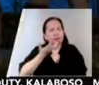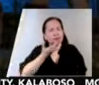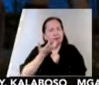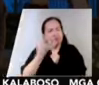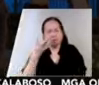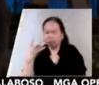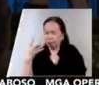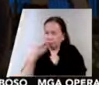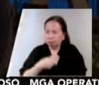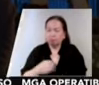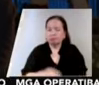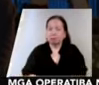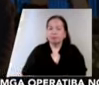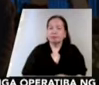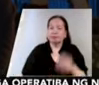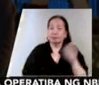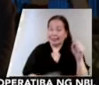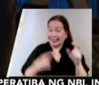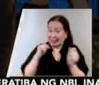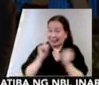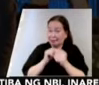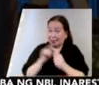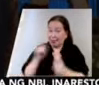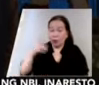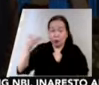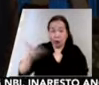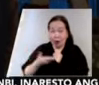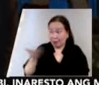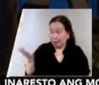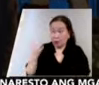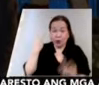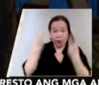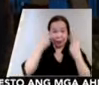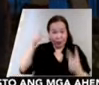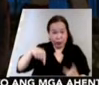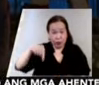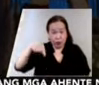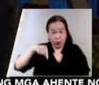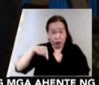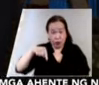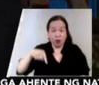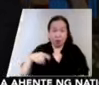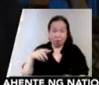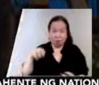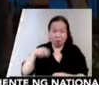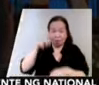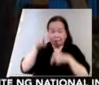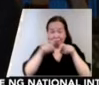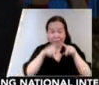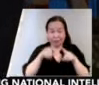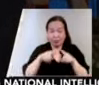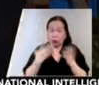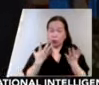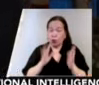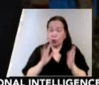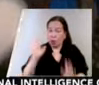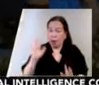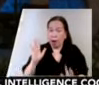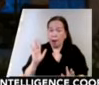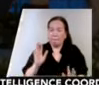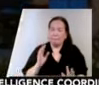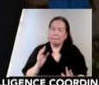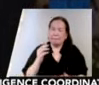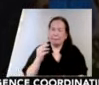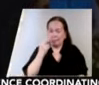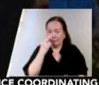Alright Mel, kabilang pa sa mga magwe-welcome sa mga bibisita dito sa theme park, ang kanilang main character at mask o mascot na si Jay na